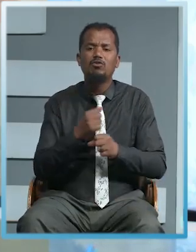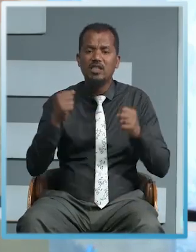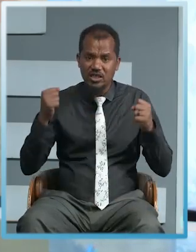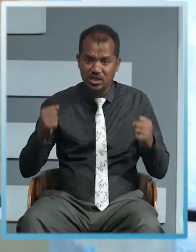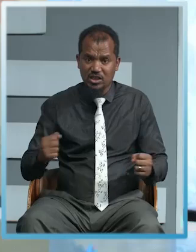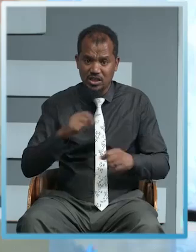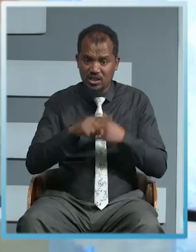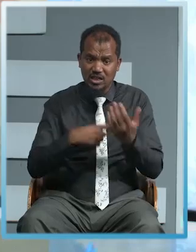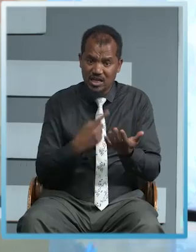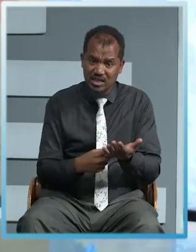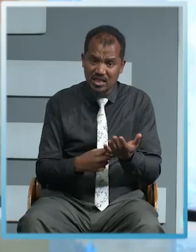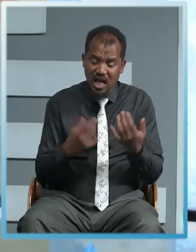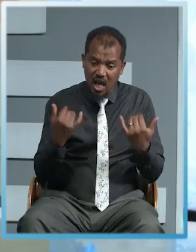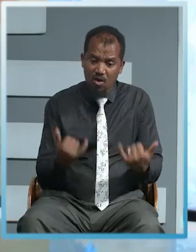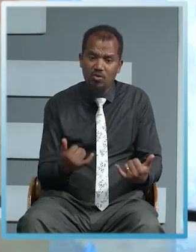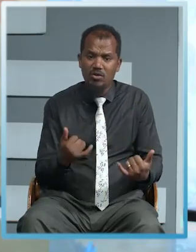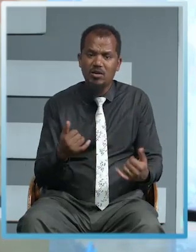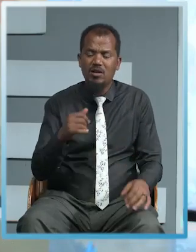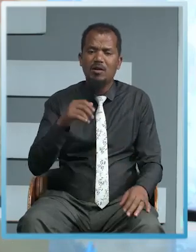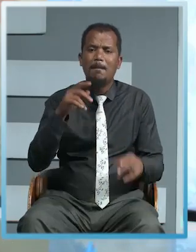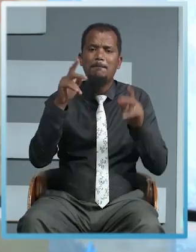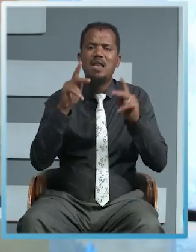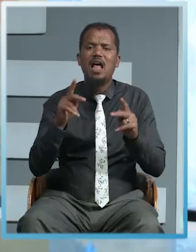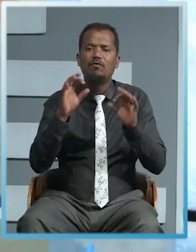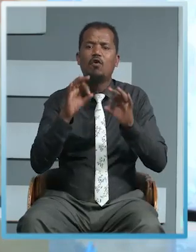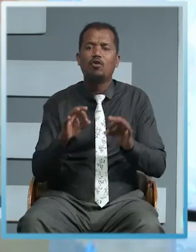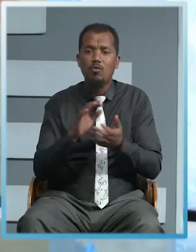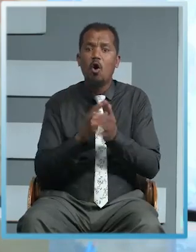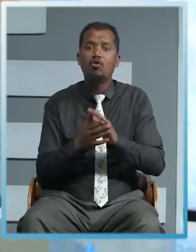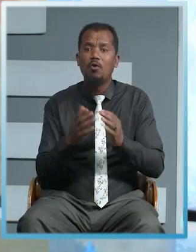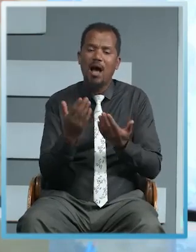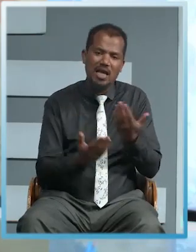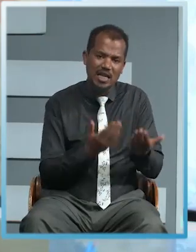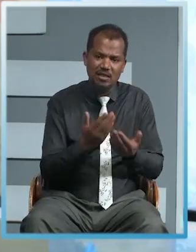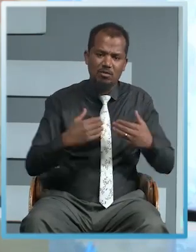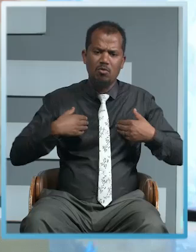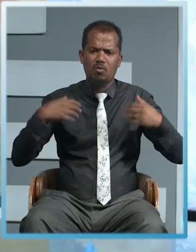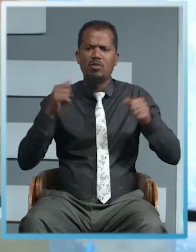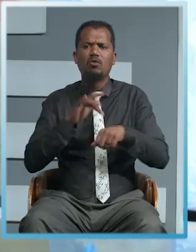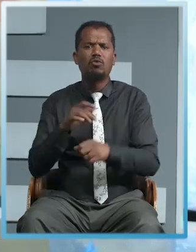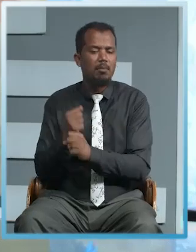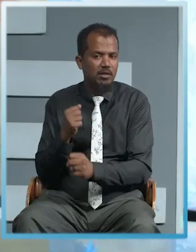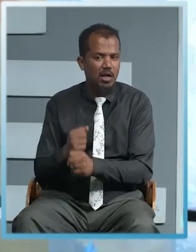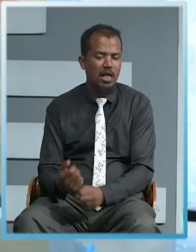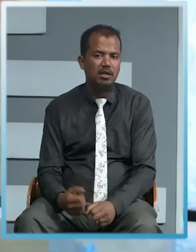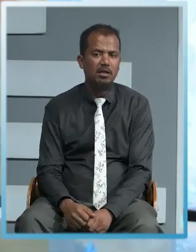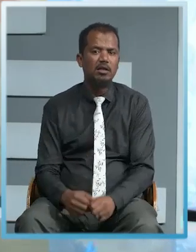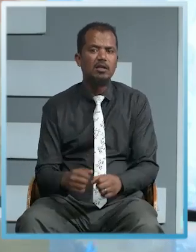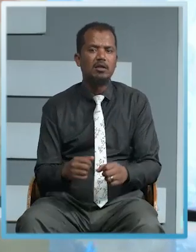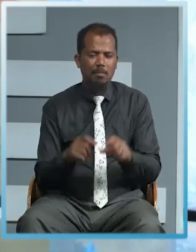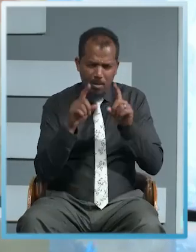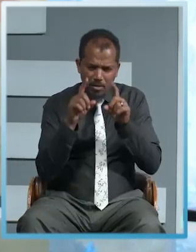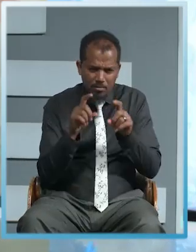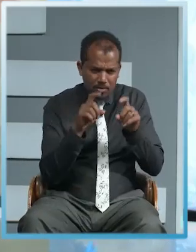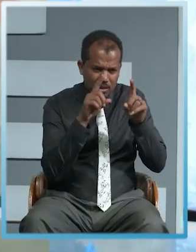اندي چل سلزي سلزي عون امبارشال بلاتفورمونو ما قل قل وطاعتو لاي مسرات